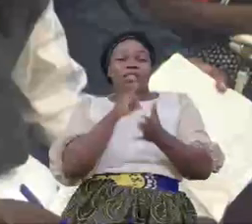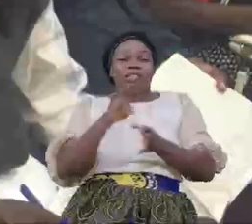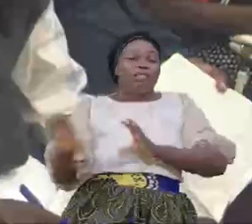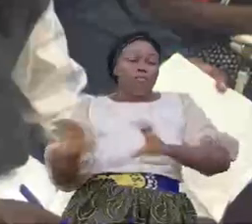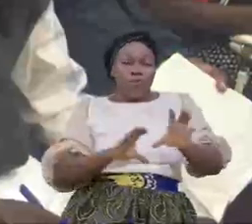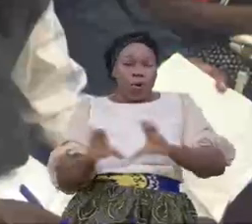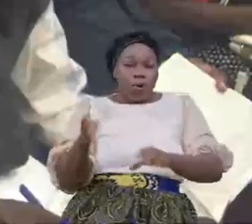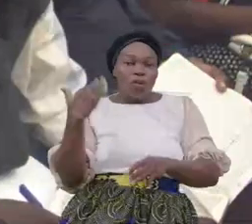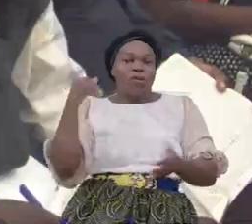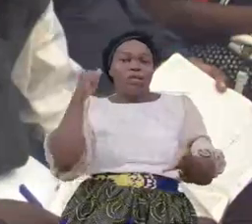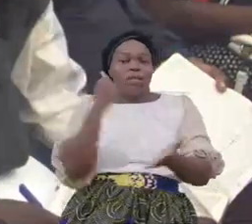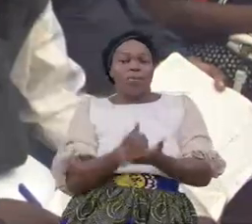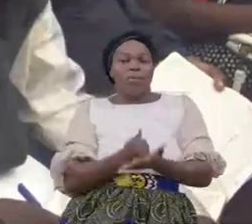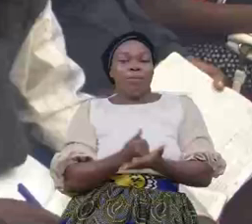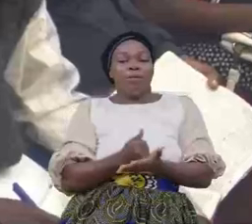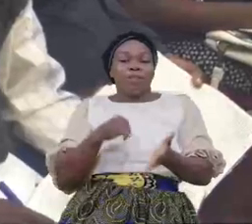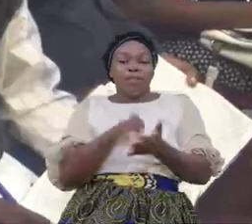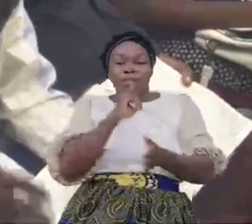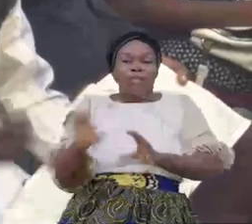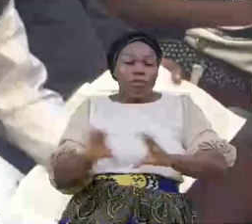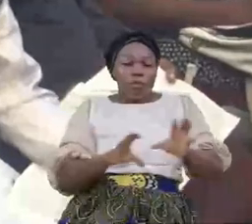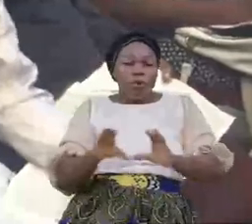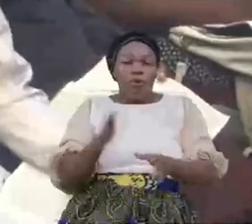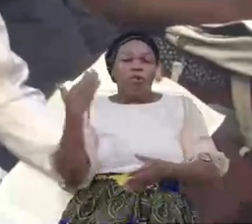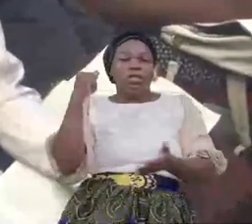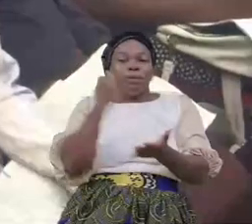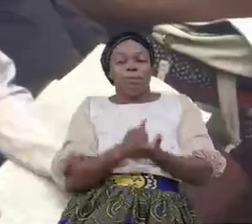Vous comptez que c'est fait. Vous dites que c'est fait.